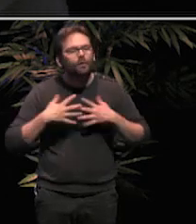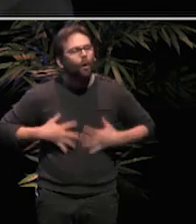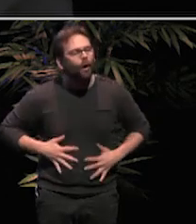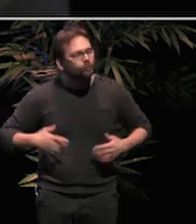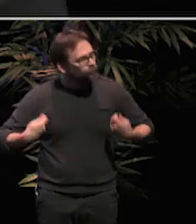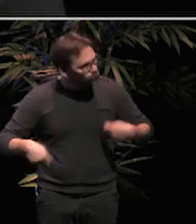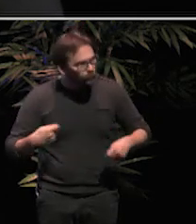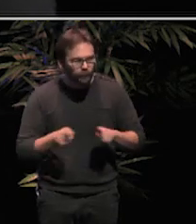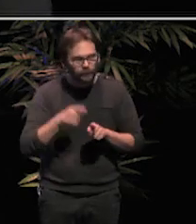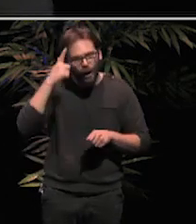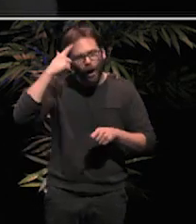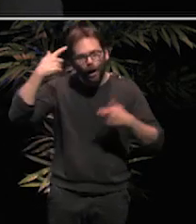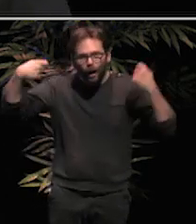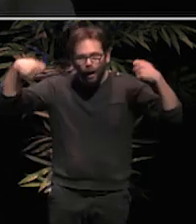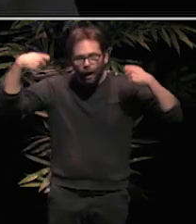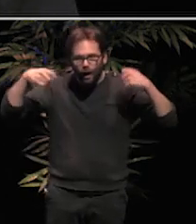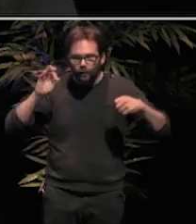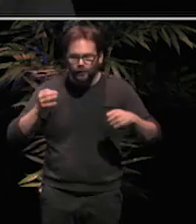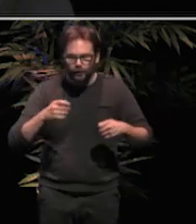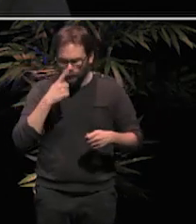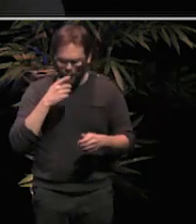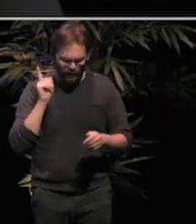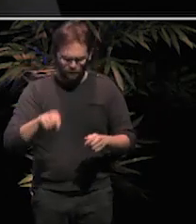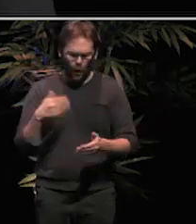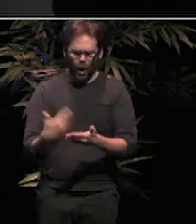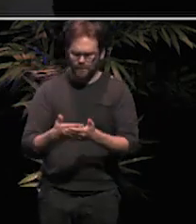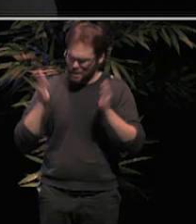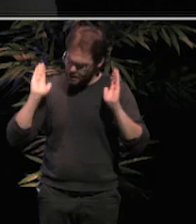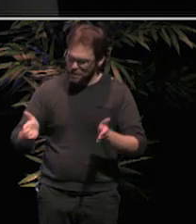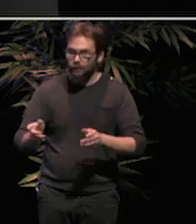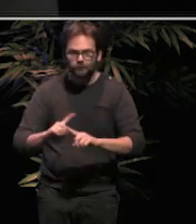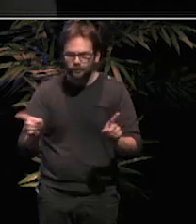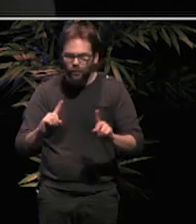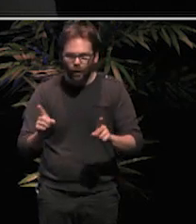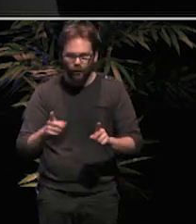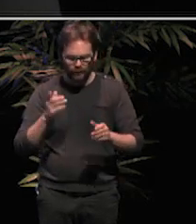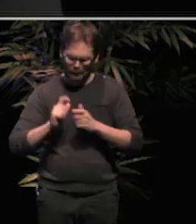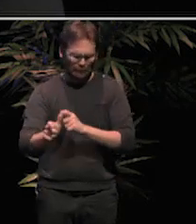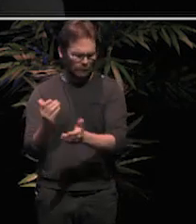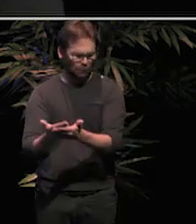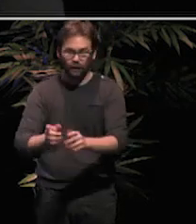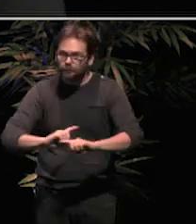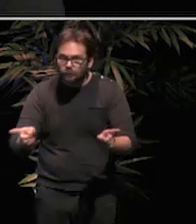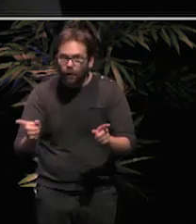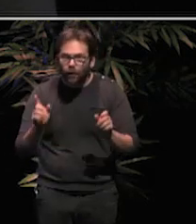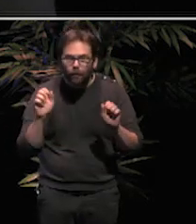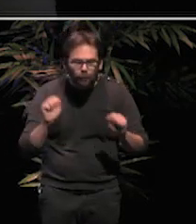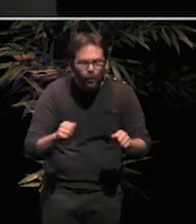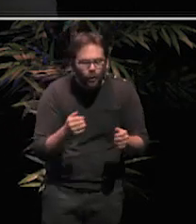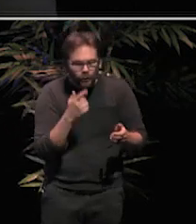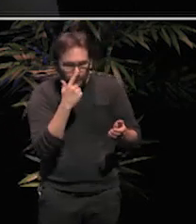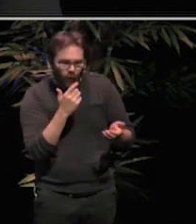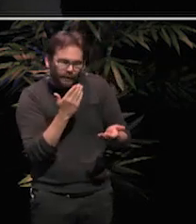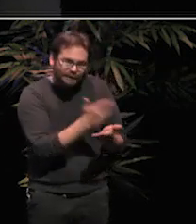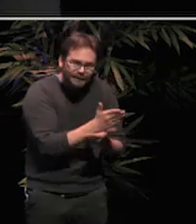être souple un peu aussi dans sa tête et de ne pas être buté sur des schémas. On peut avoir des grandes options qui se dessinent,